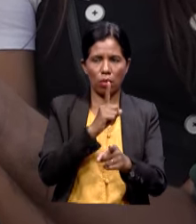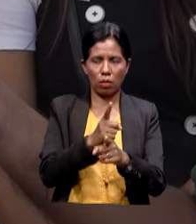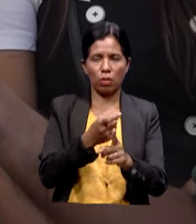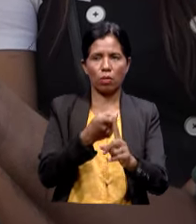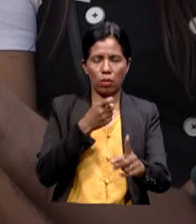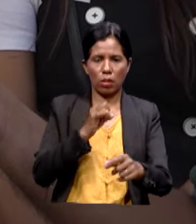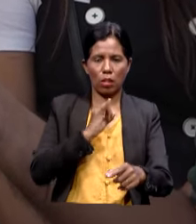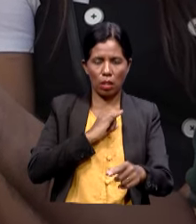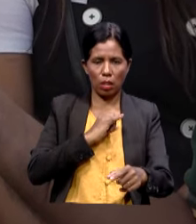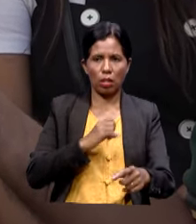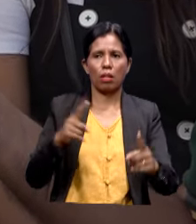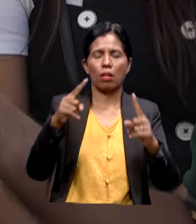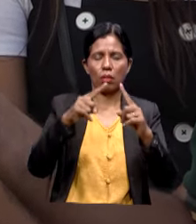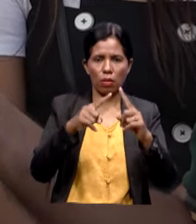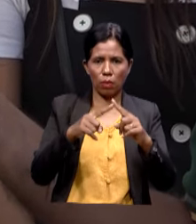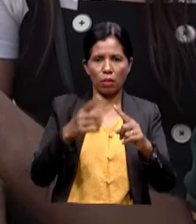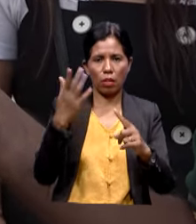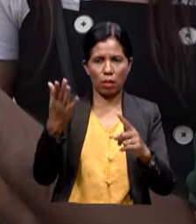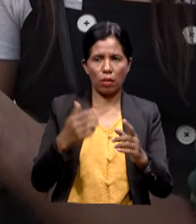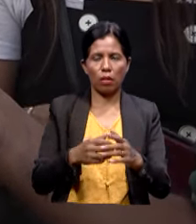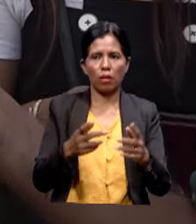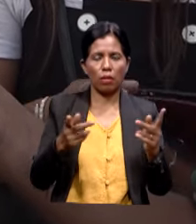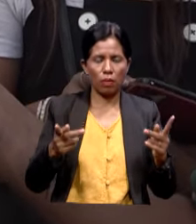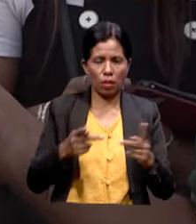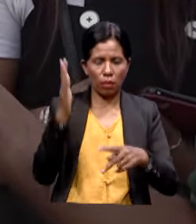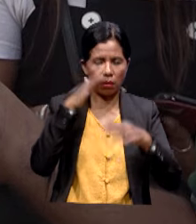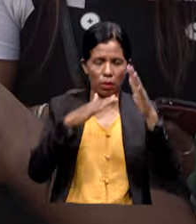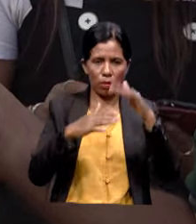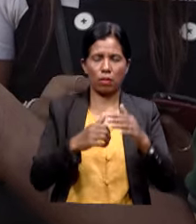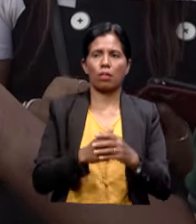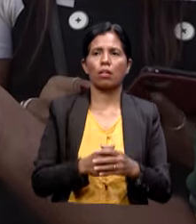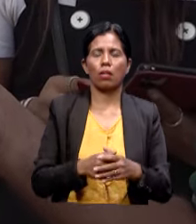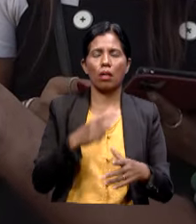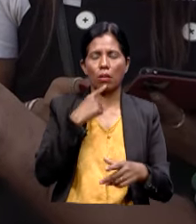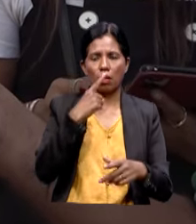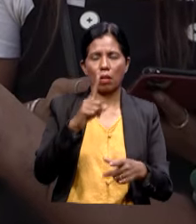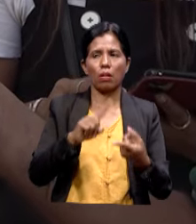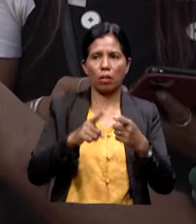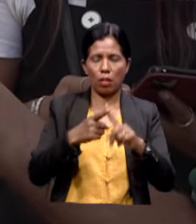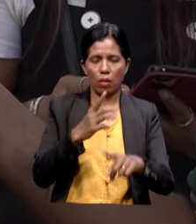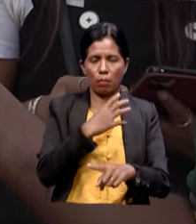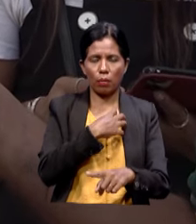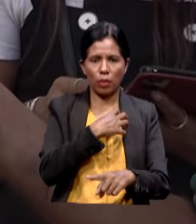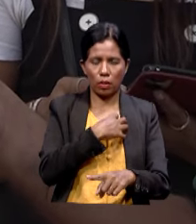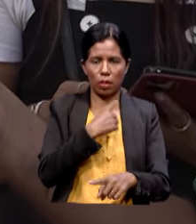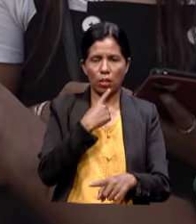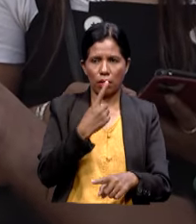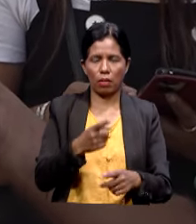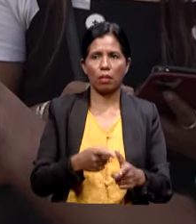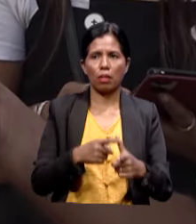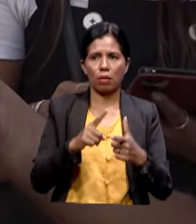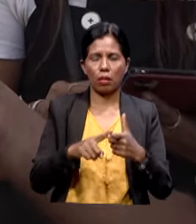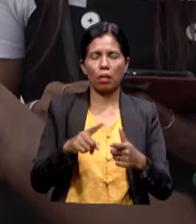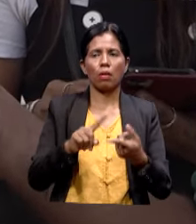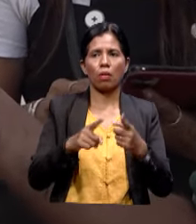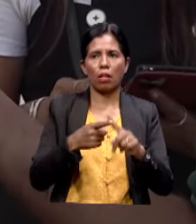hau ba iha antes to hebe fatne acontecimento na kontas ne kolega polisia ne. Ah, depois ira ne kolega